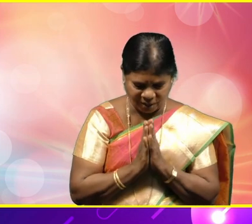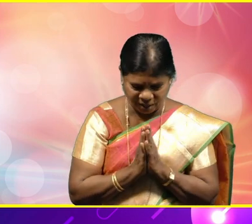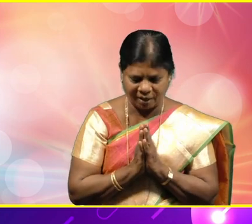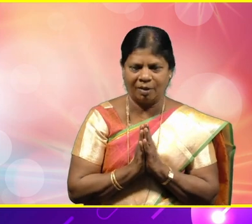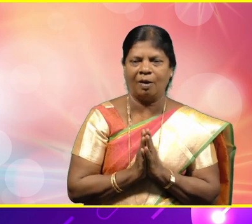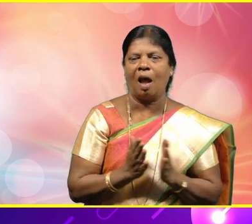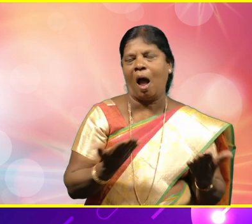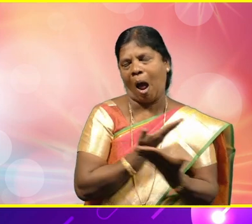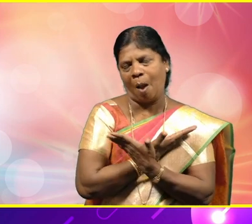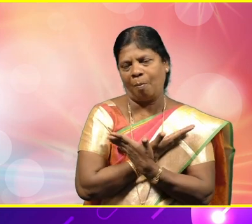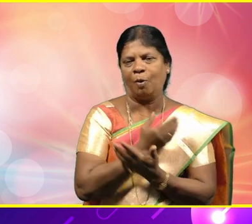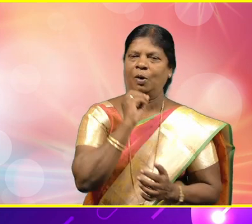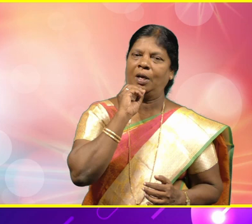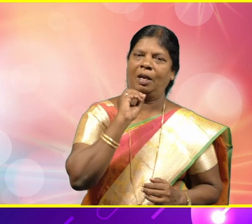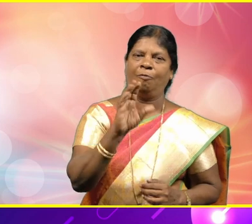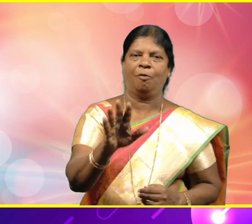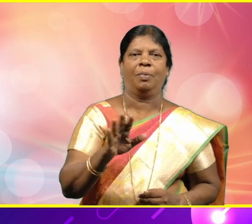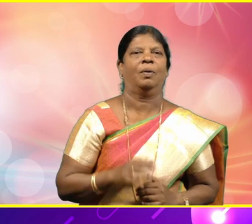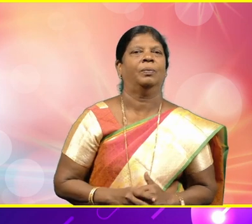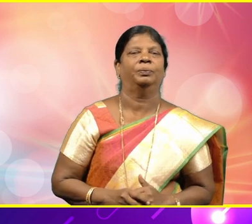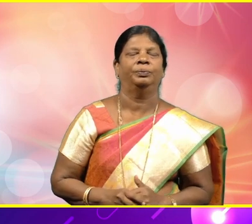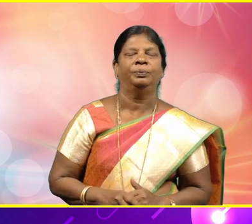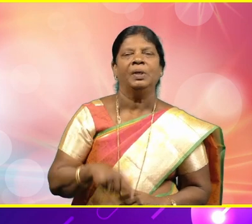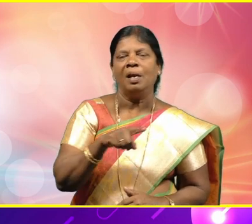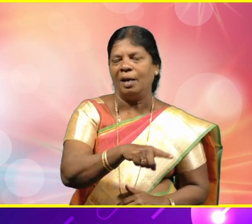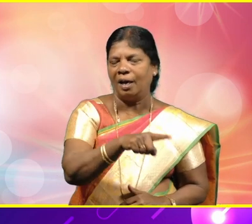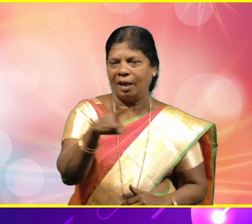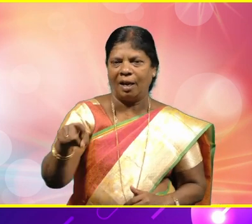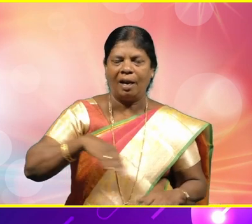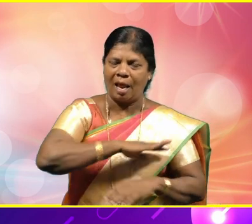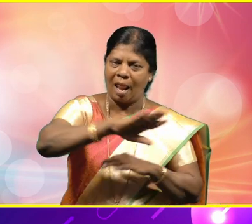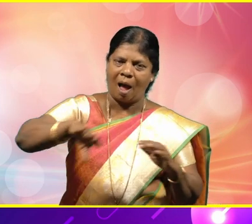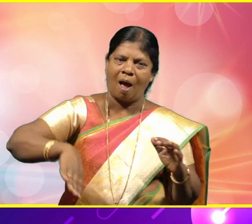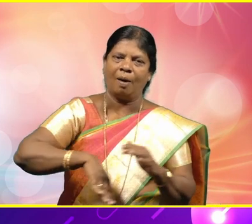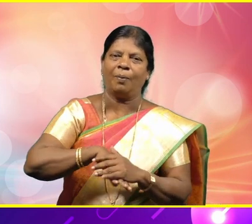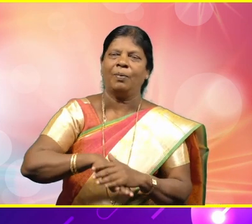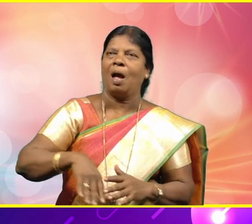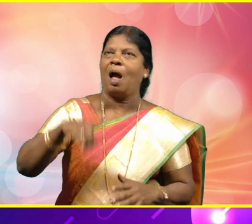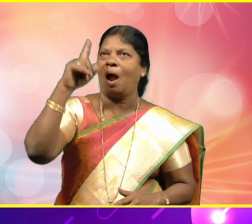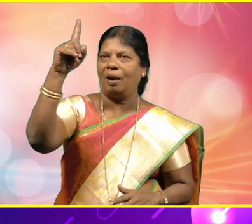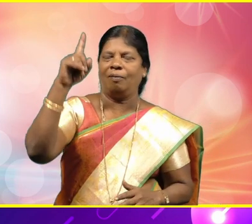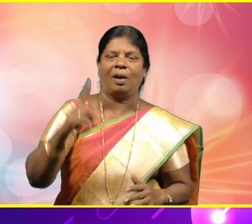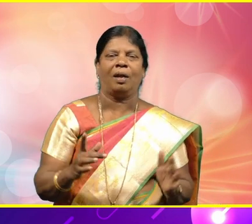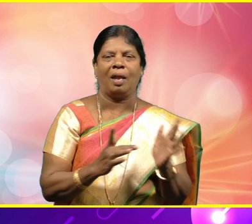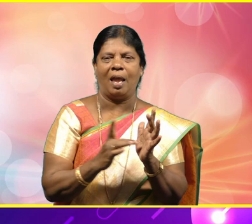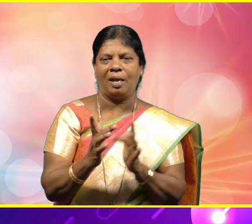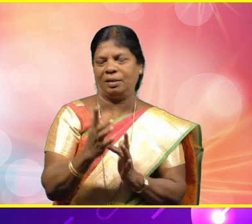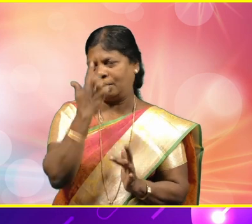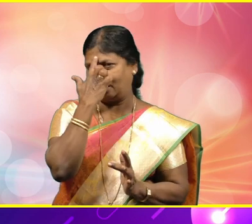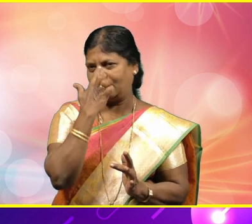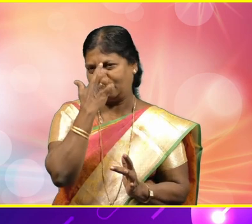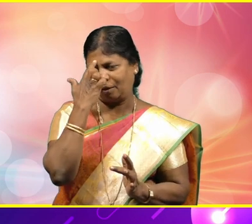வாழ்த்துதலையும் வணக்கத்தையும் அன்போடு தெரிவித்துக் கொள்கிறோம். நீங்கள் எல்லாரும்